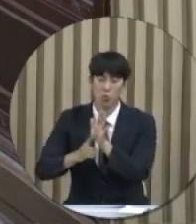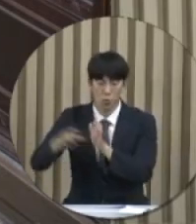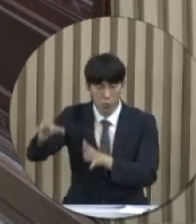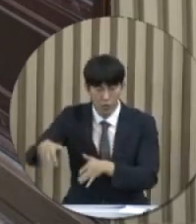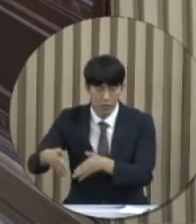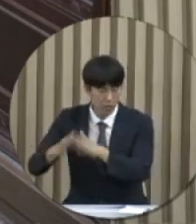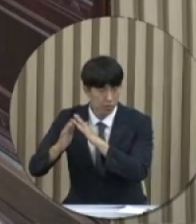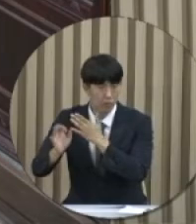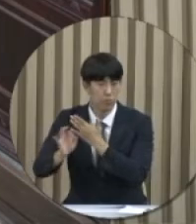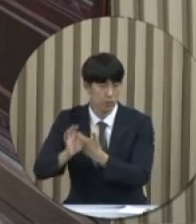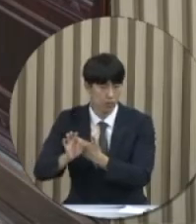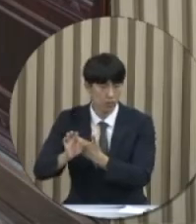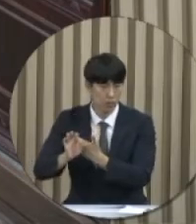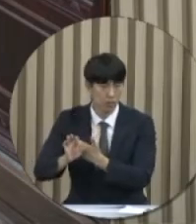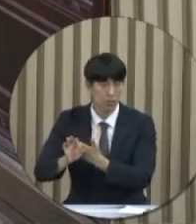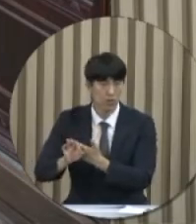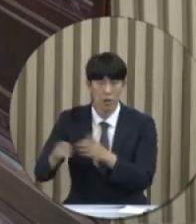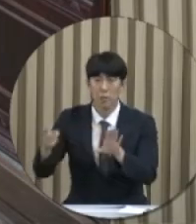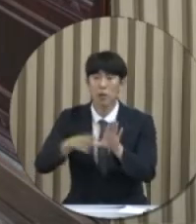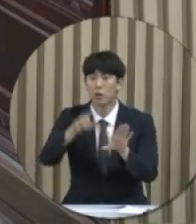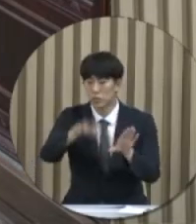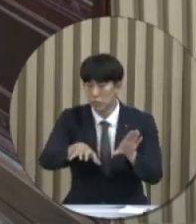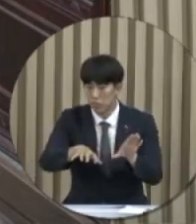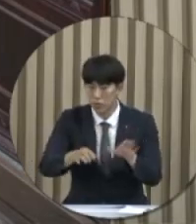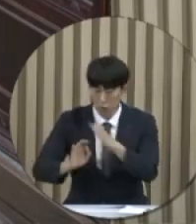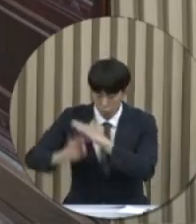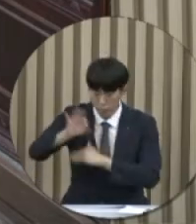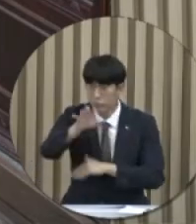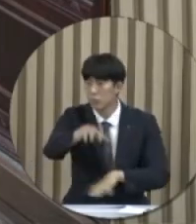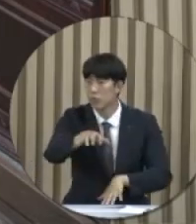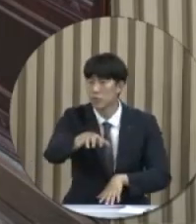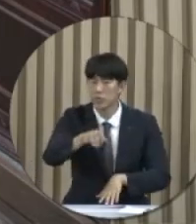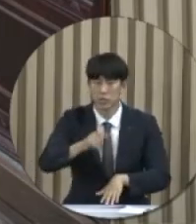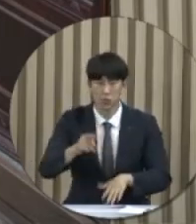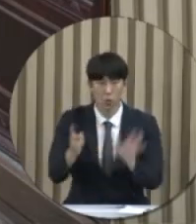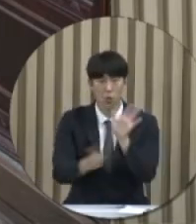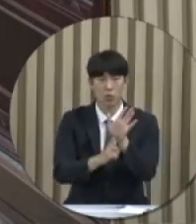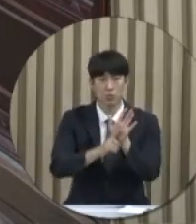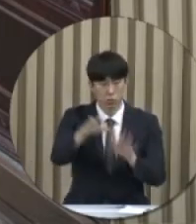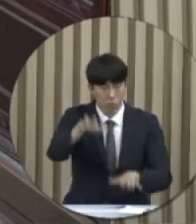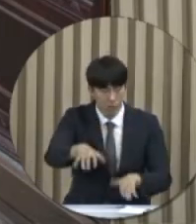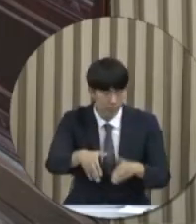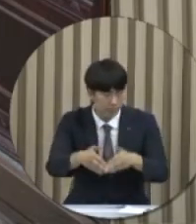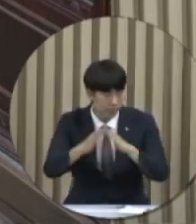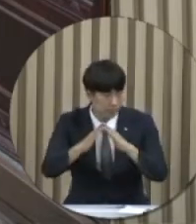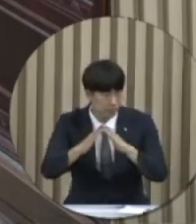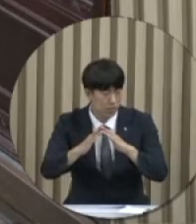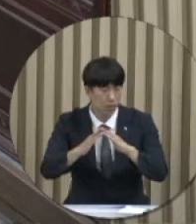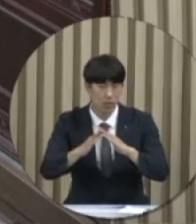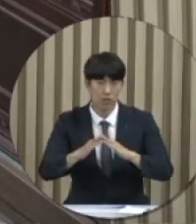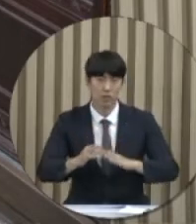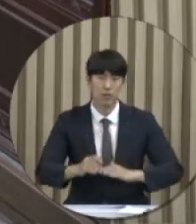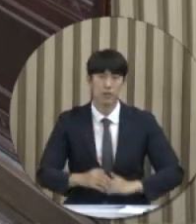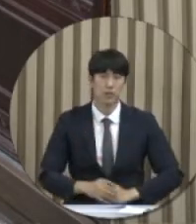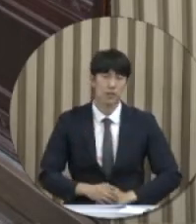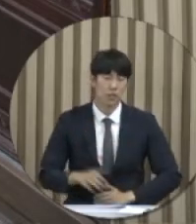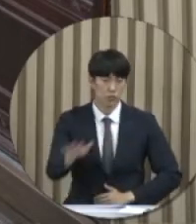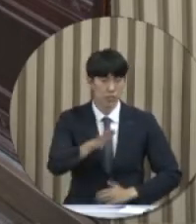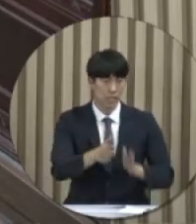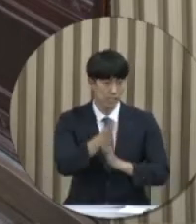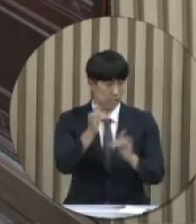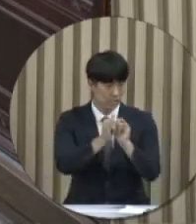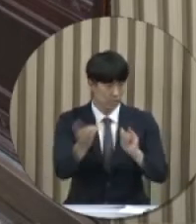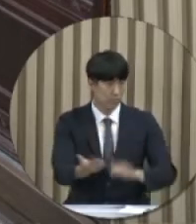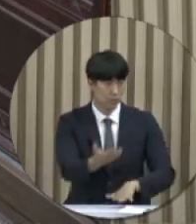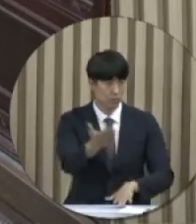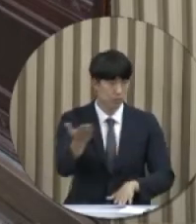이거 설치하면서 병점, 그러니까 동부권에도 이 홍보관을 설치를 해서 우리